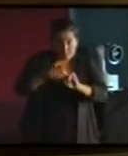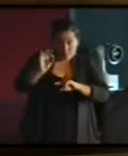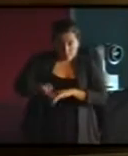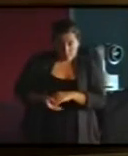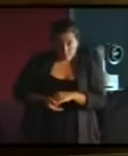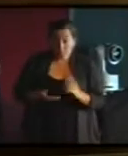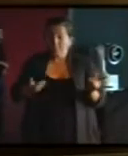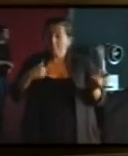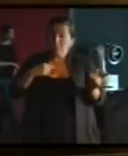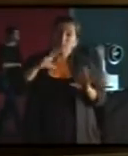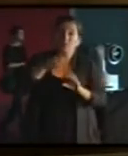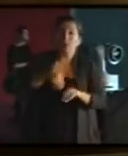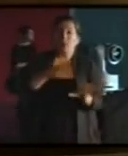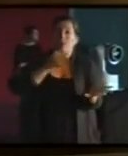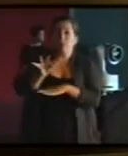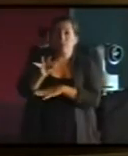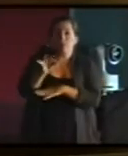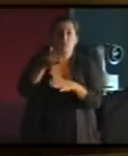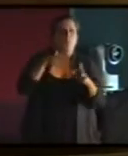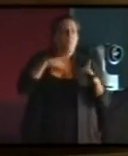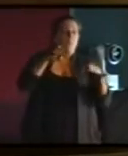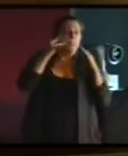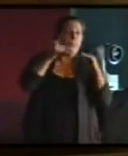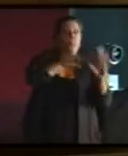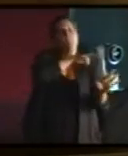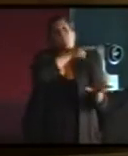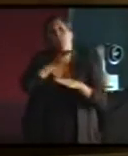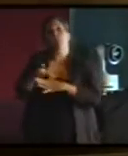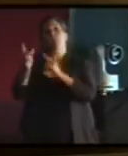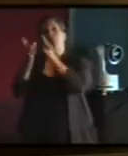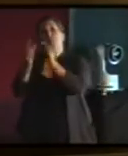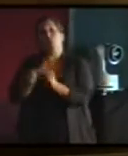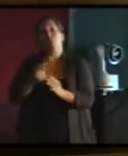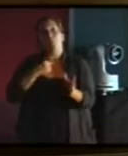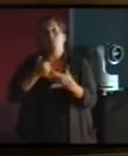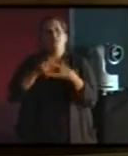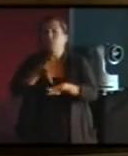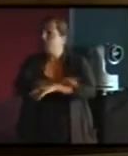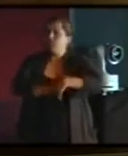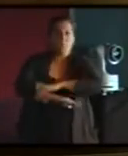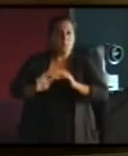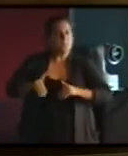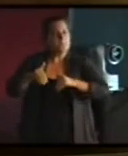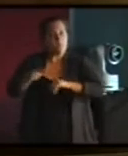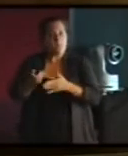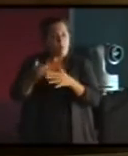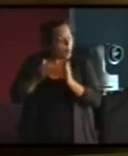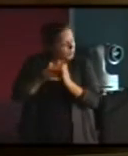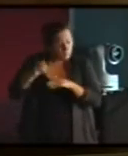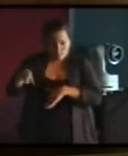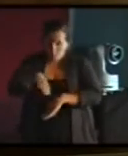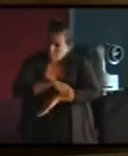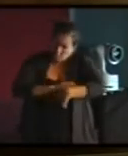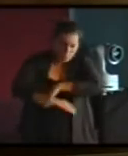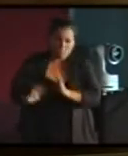vécu en France, quand je suis rentré au Liban, je ne voulais pas baisser les bras. C'était une idée de dire, mais non, on peut encore se